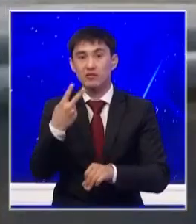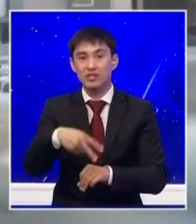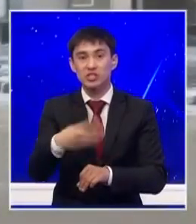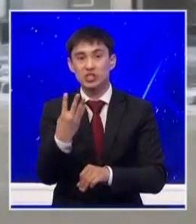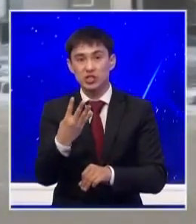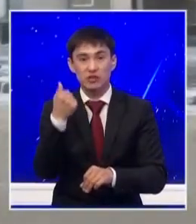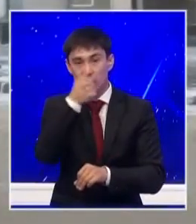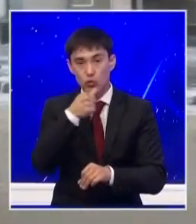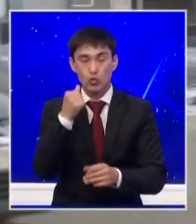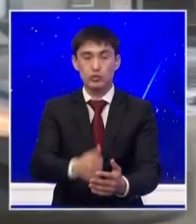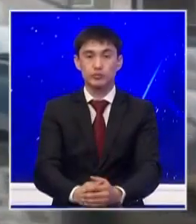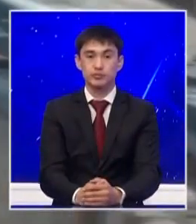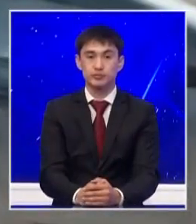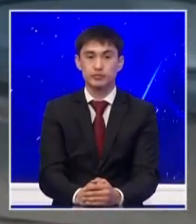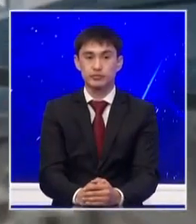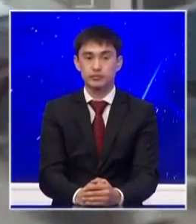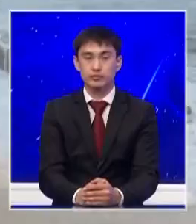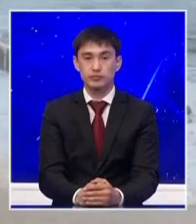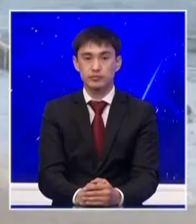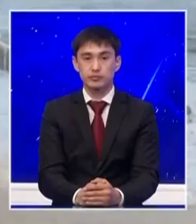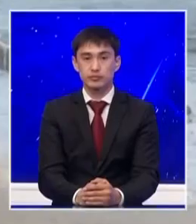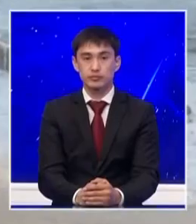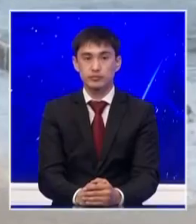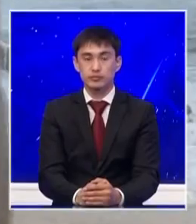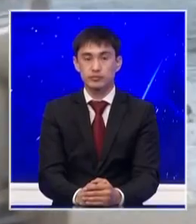на 2024 год